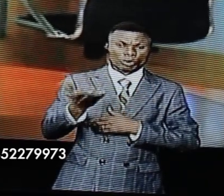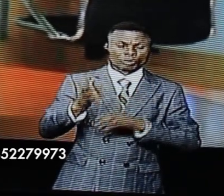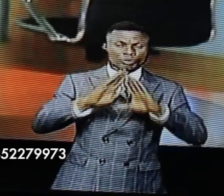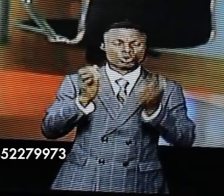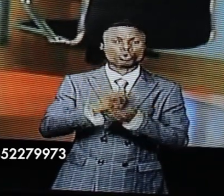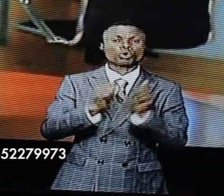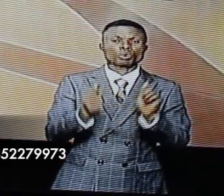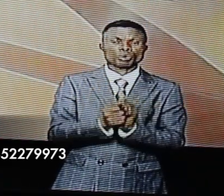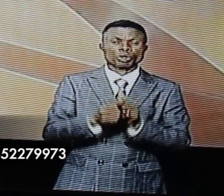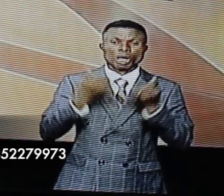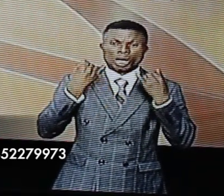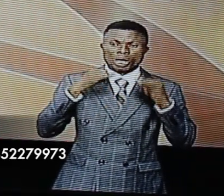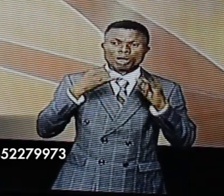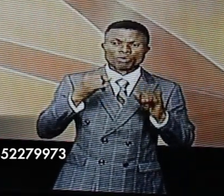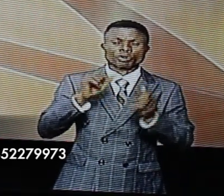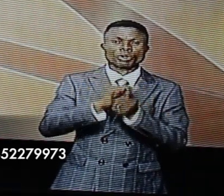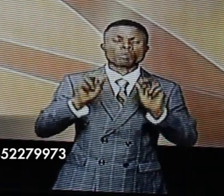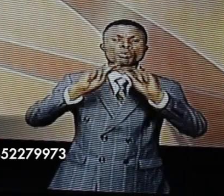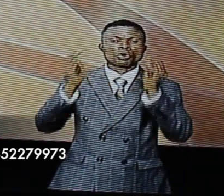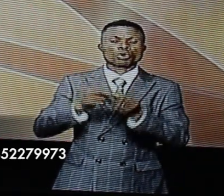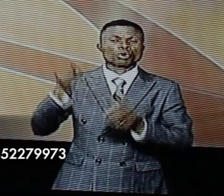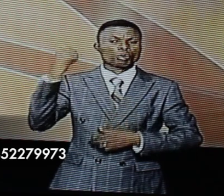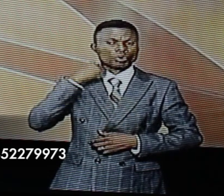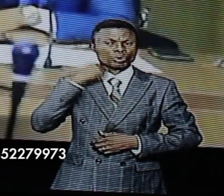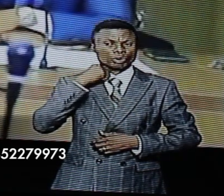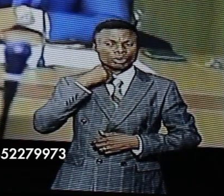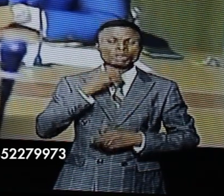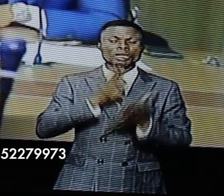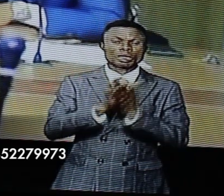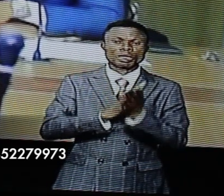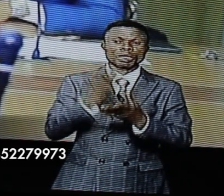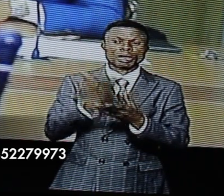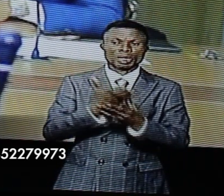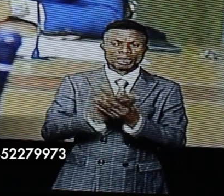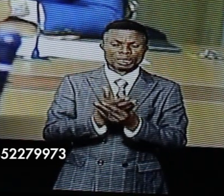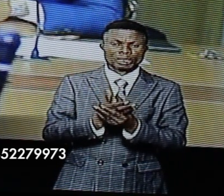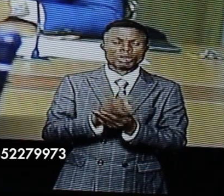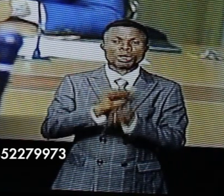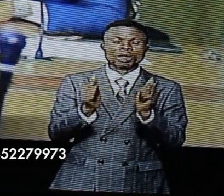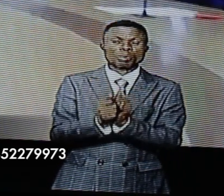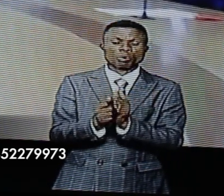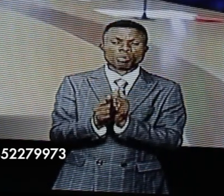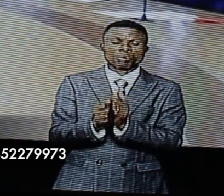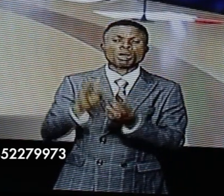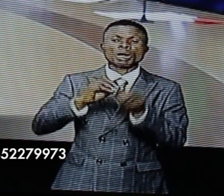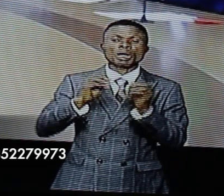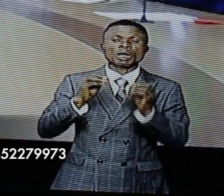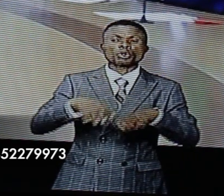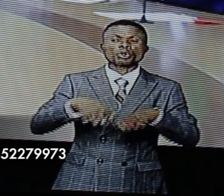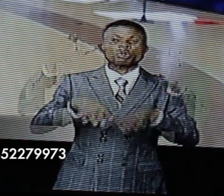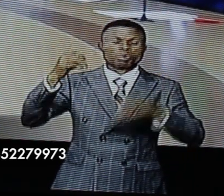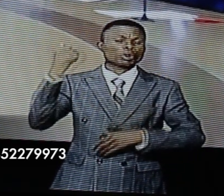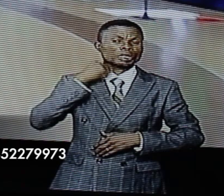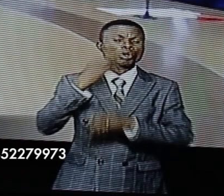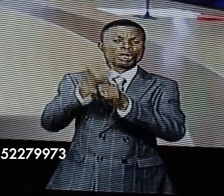les sujets d'actualité au sein de la corporation, dont essentiellement les dossiers brûlants des fictifs qui perçoivent indûment la prise de